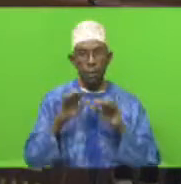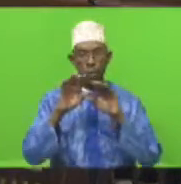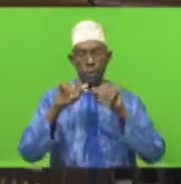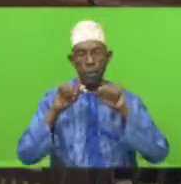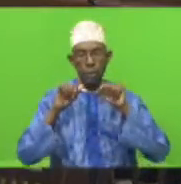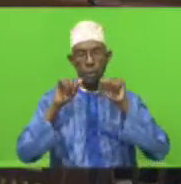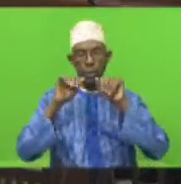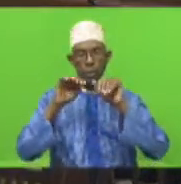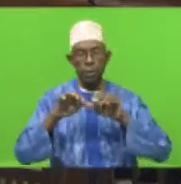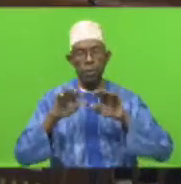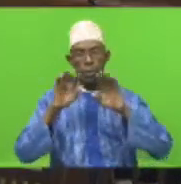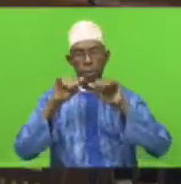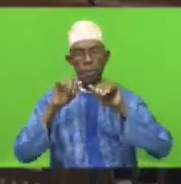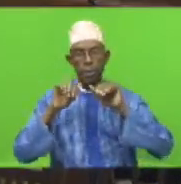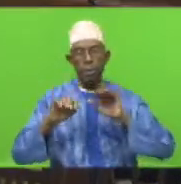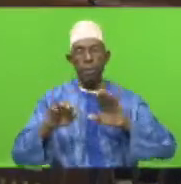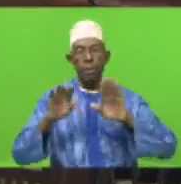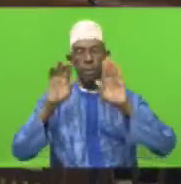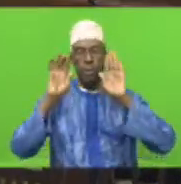حي على الصلاة